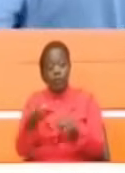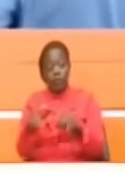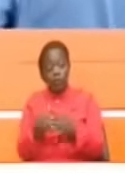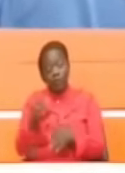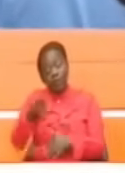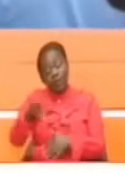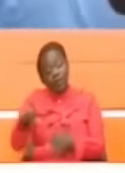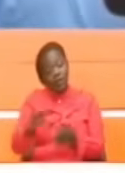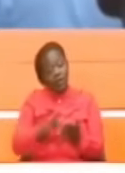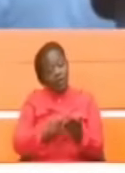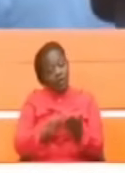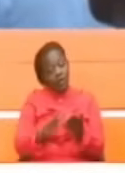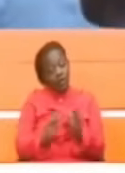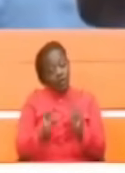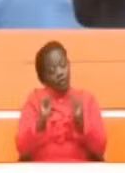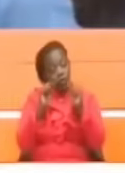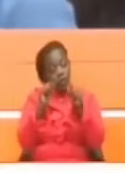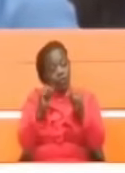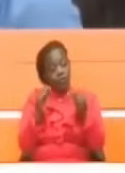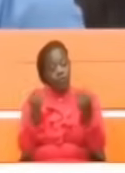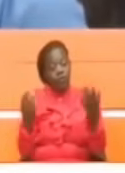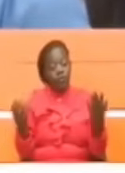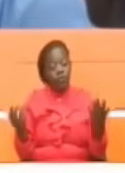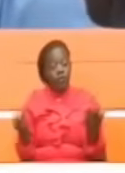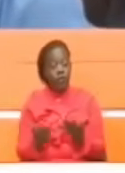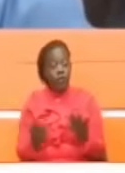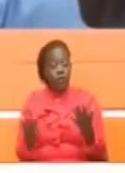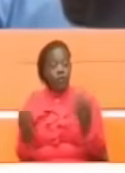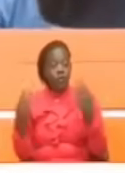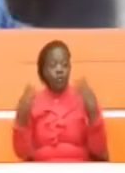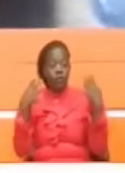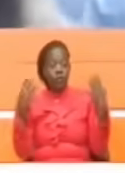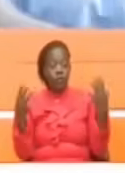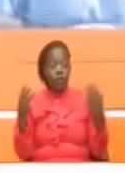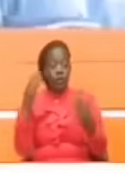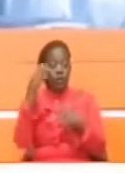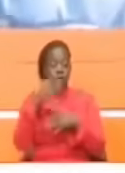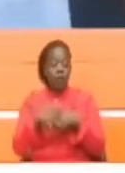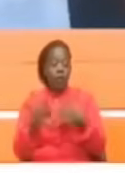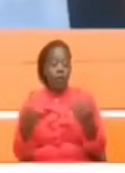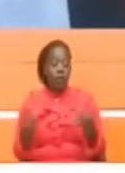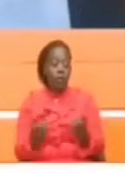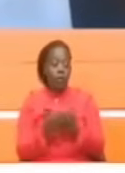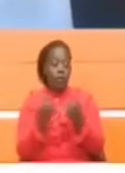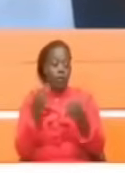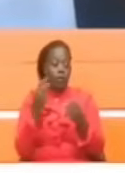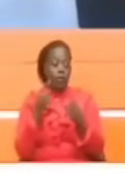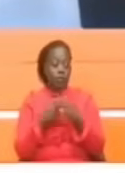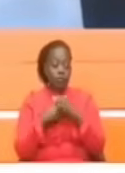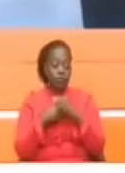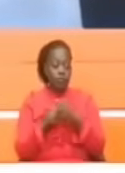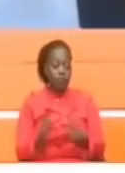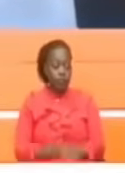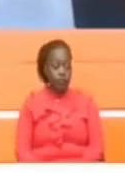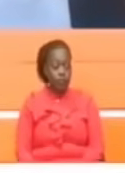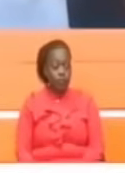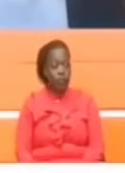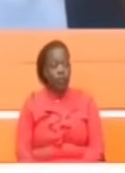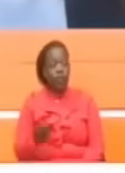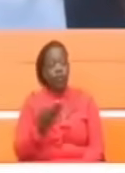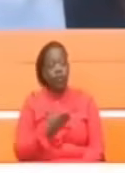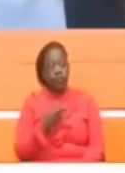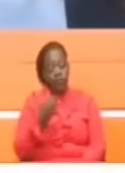Hoima nga boolekera Kigolobya era omugoba tureera bamaze okulaka ebinyi n'agisuulawo. Ija abairaina